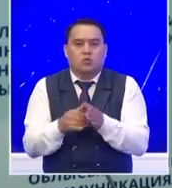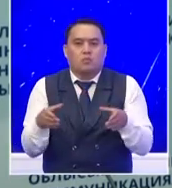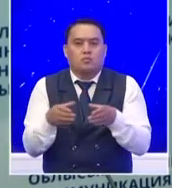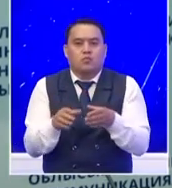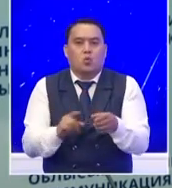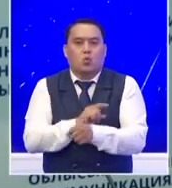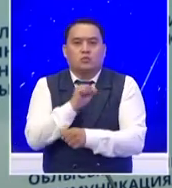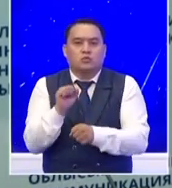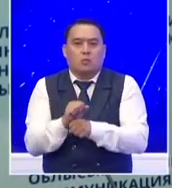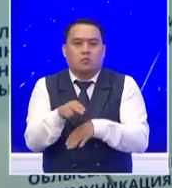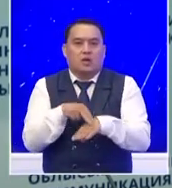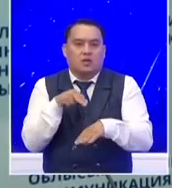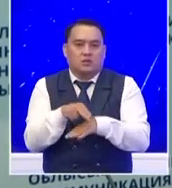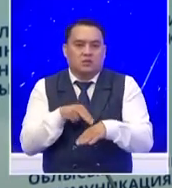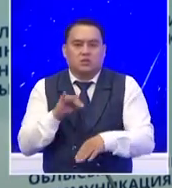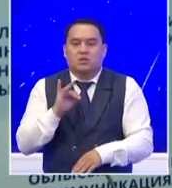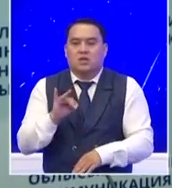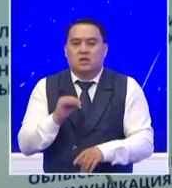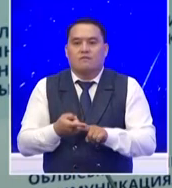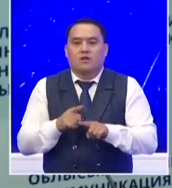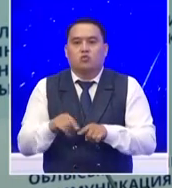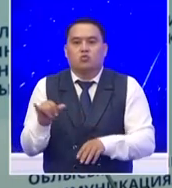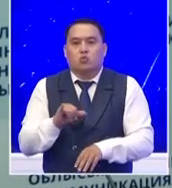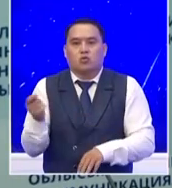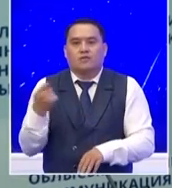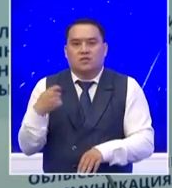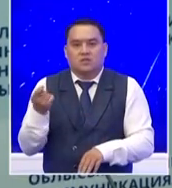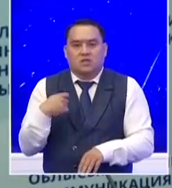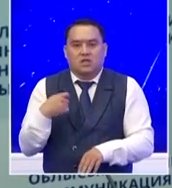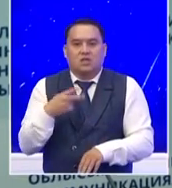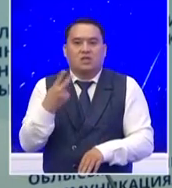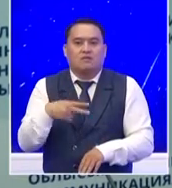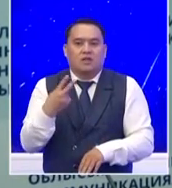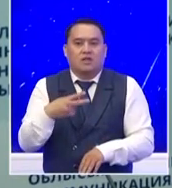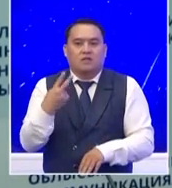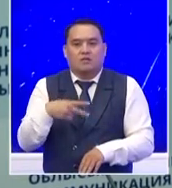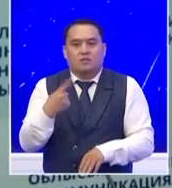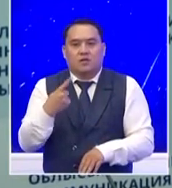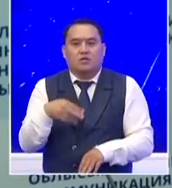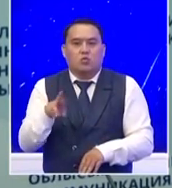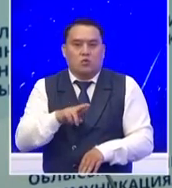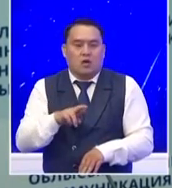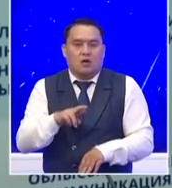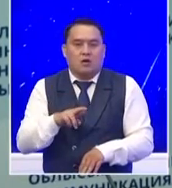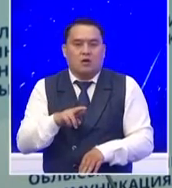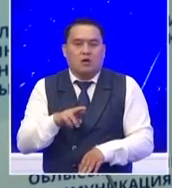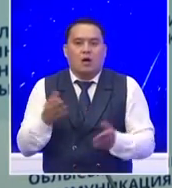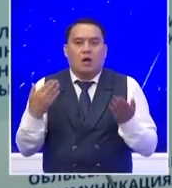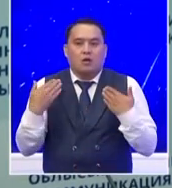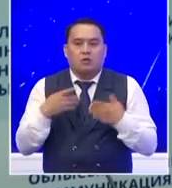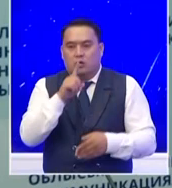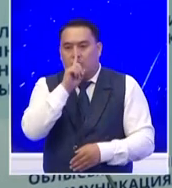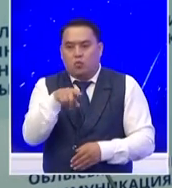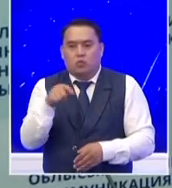посты из числа полицейских. В эту субботу и воскресенье, 20-21 июня, отдыхающих не